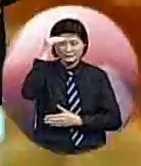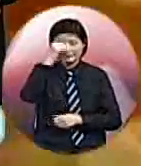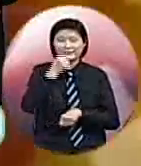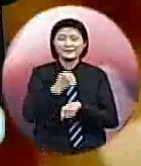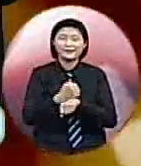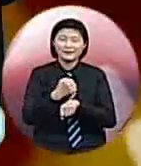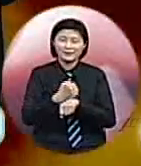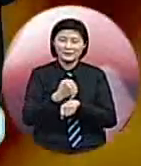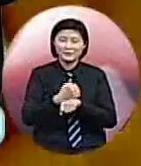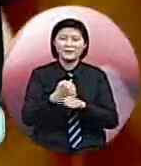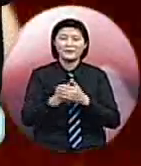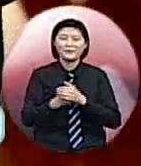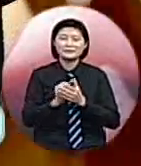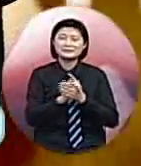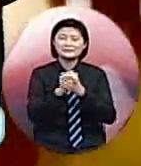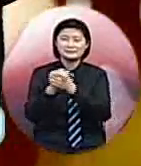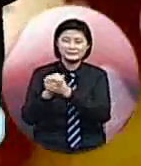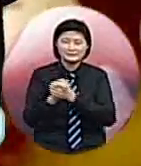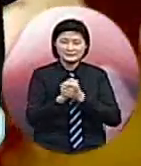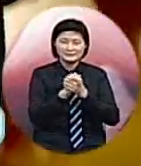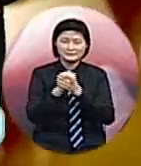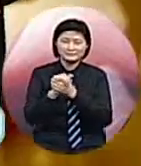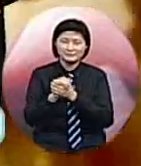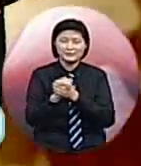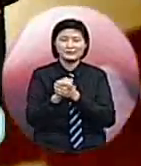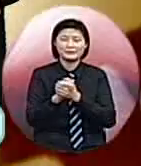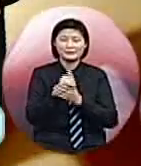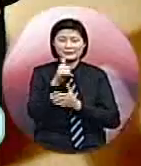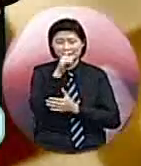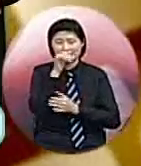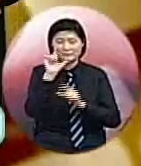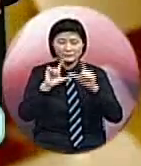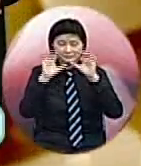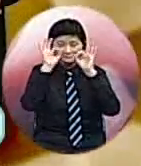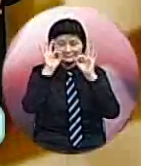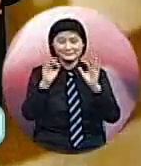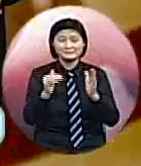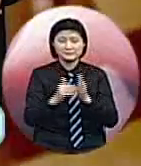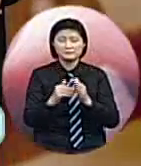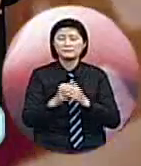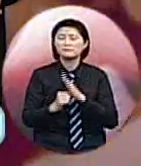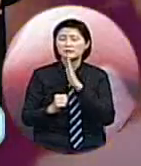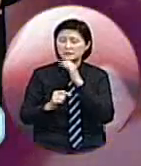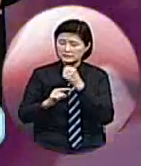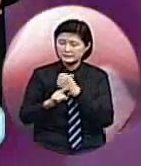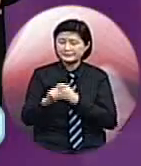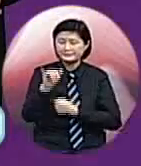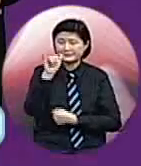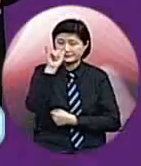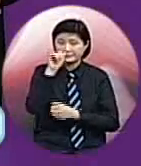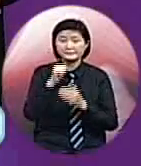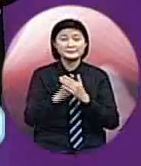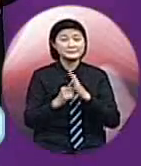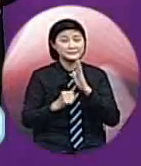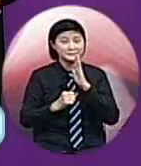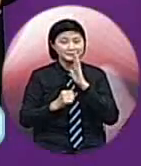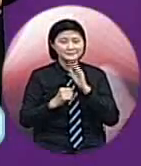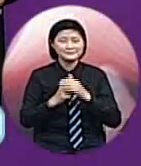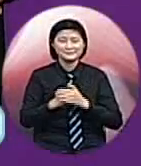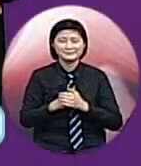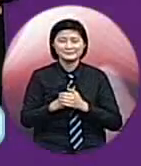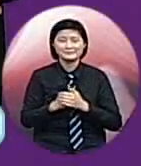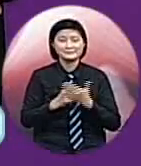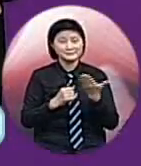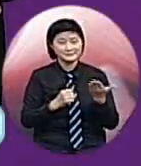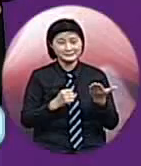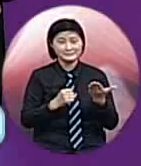다니시고 이렇게 침묵을 도모하시더라고요. 그렇게. 네, 그래요. 그런 의미가 있어요. 그것이. 그죠? 의미가 있죠? 예. 네, 어머니